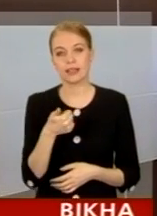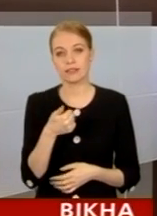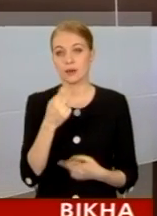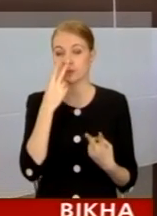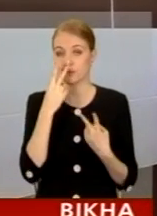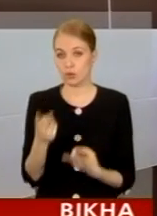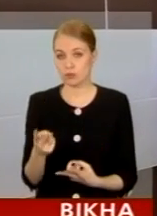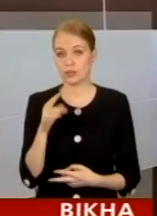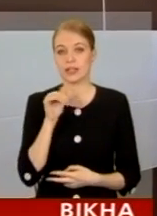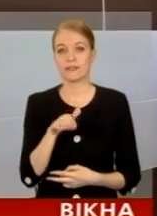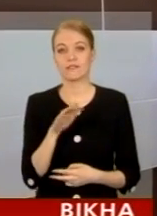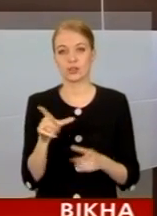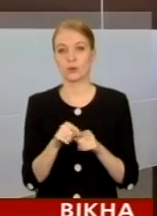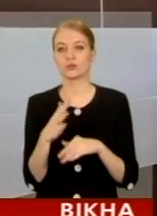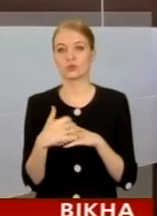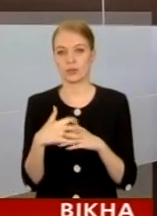Посмотри видео с котятами.